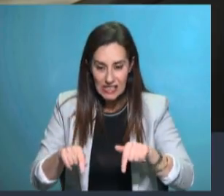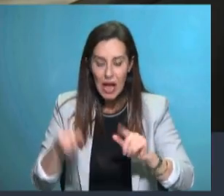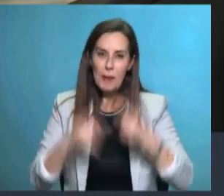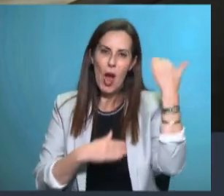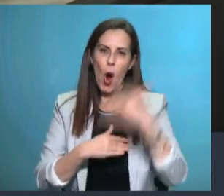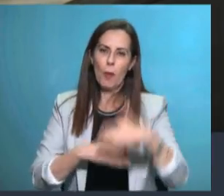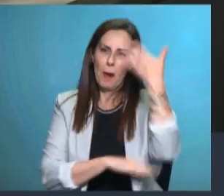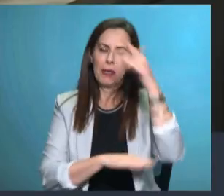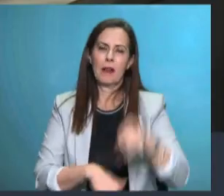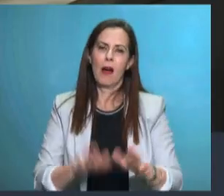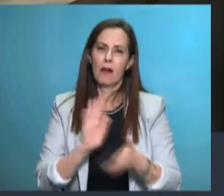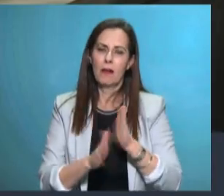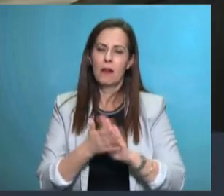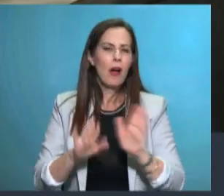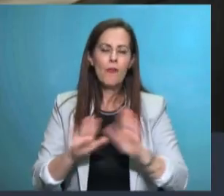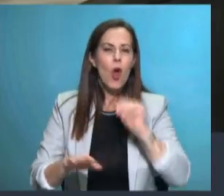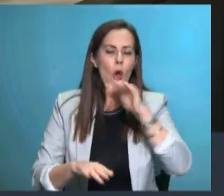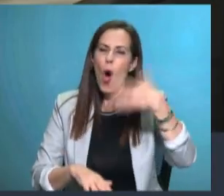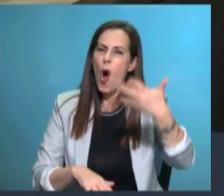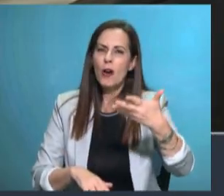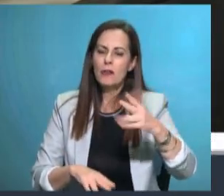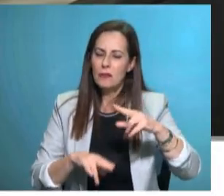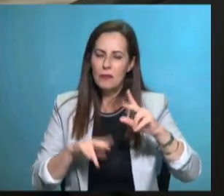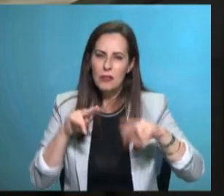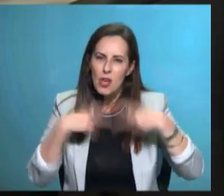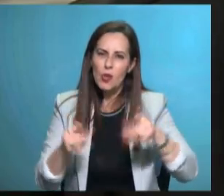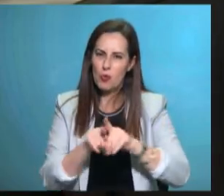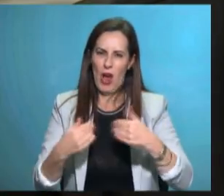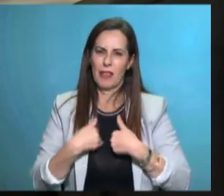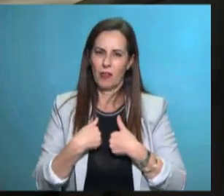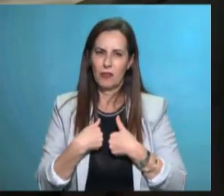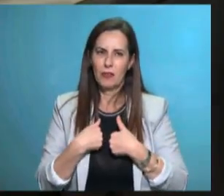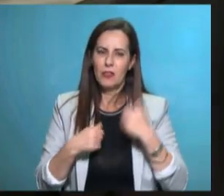האחרון למדינה, ולא אף אחד לא ישחזר מה שעברנו, ושישימו לב.